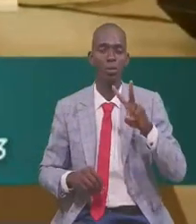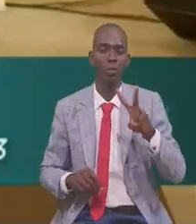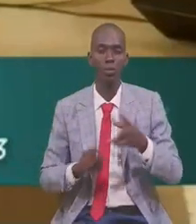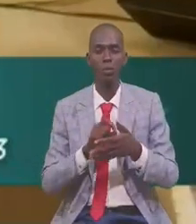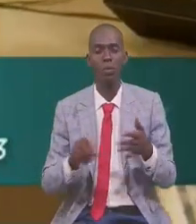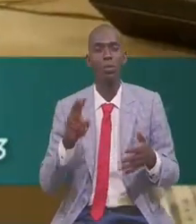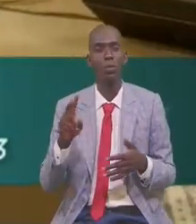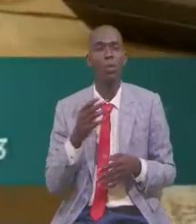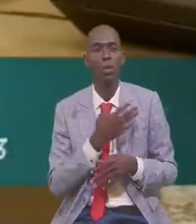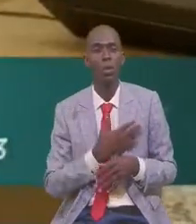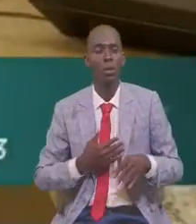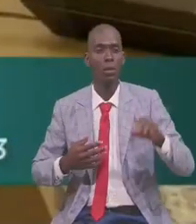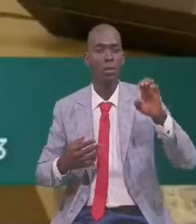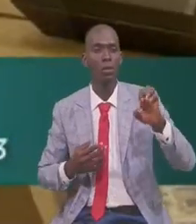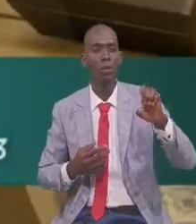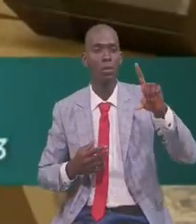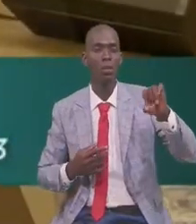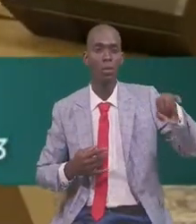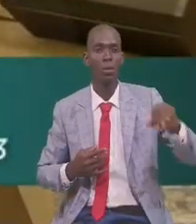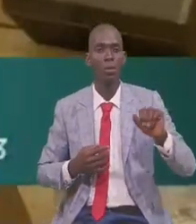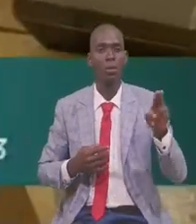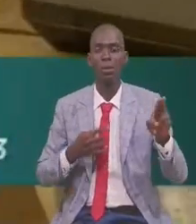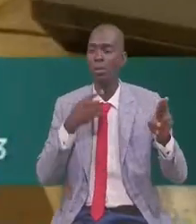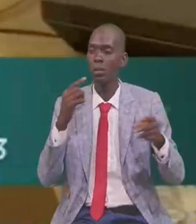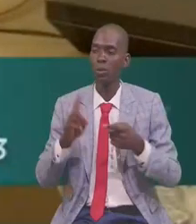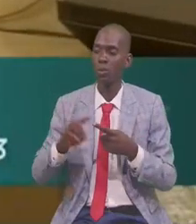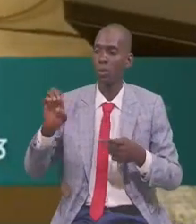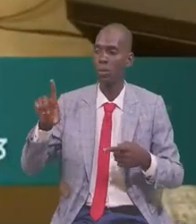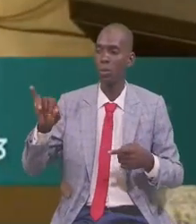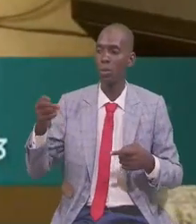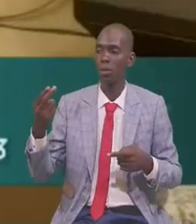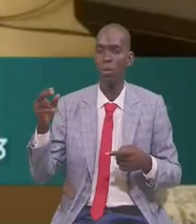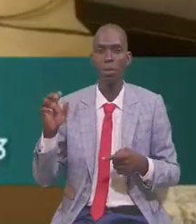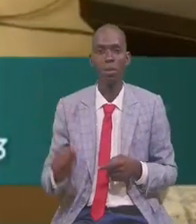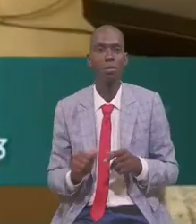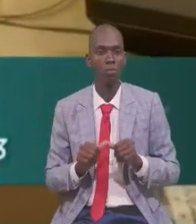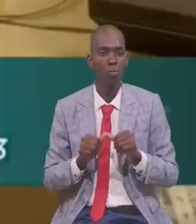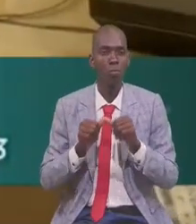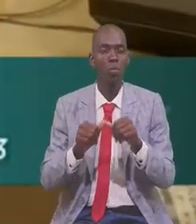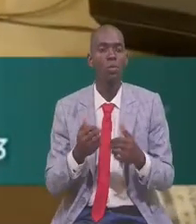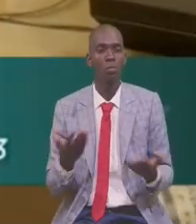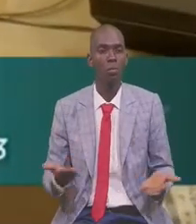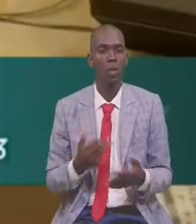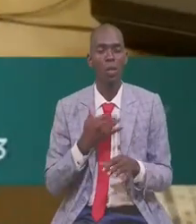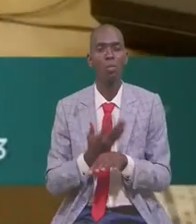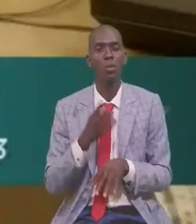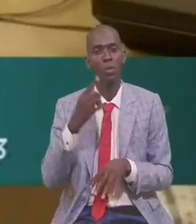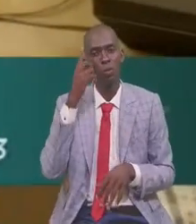Élie dit à Élisée, reste ici, je te prie, car l'Éternel m'envoie jusqu'à